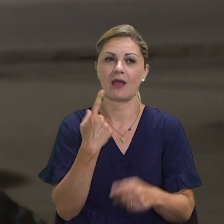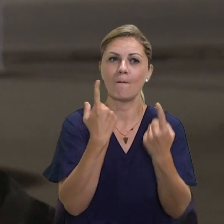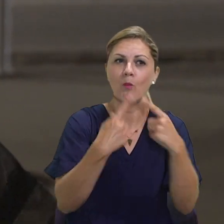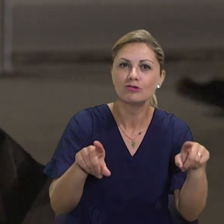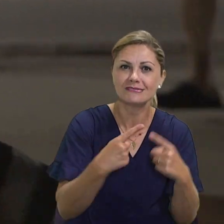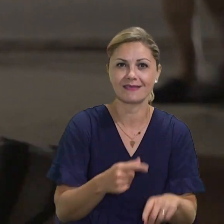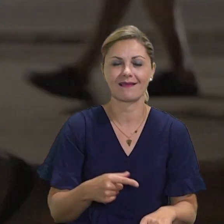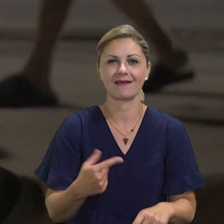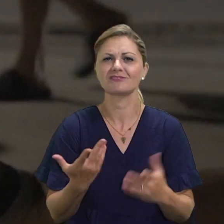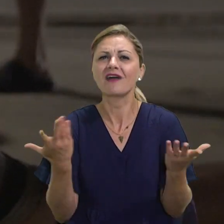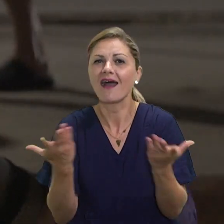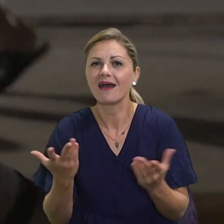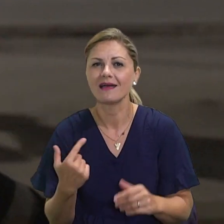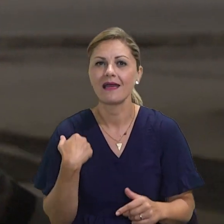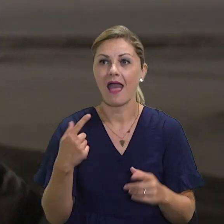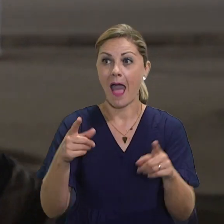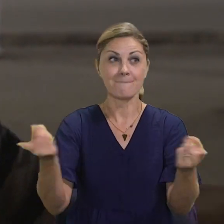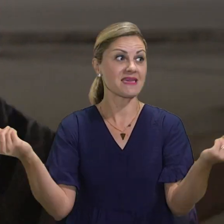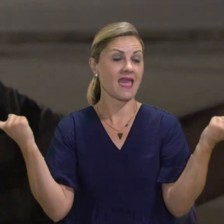muzika? Ambijent,